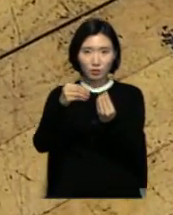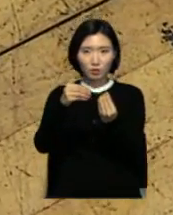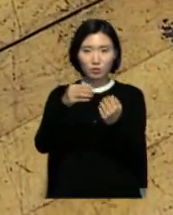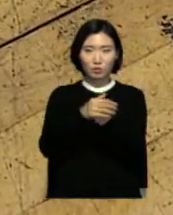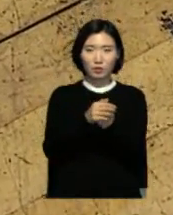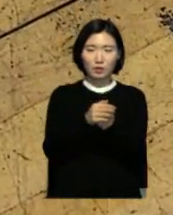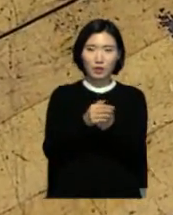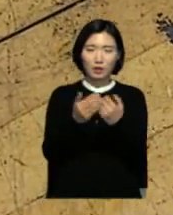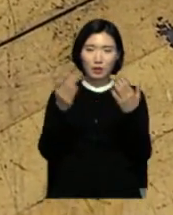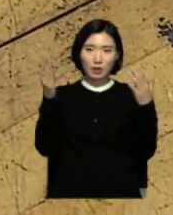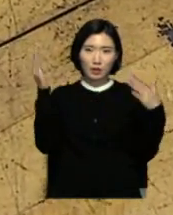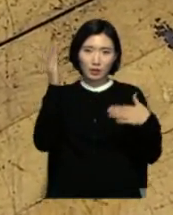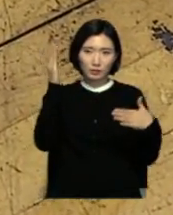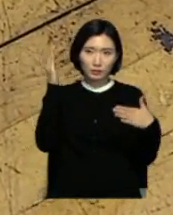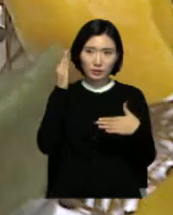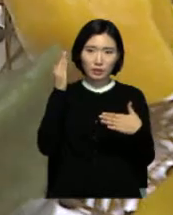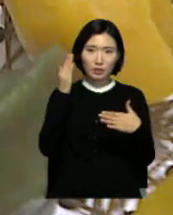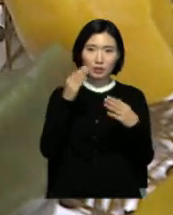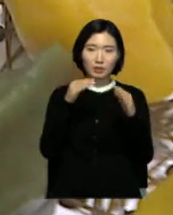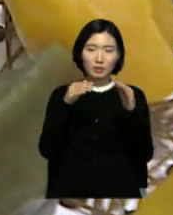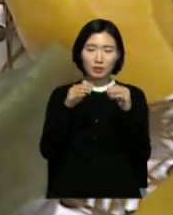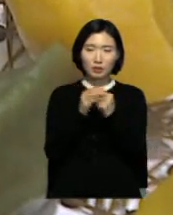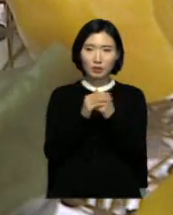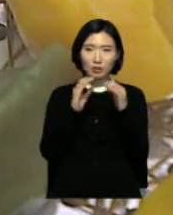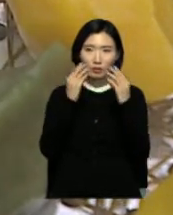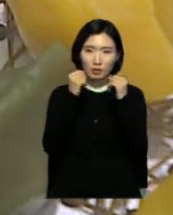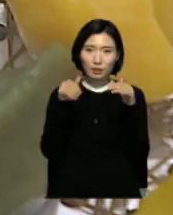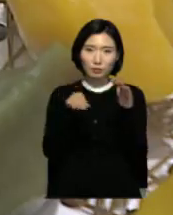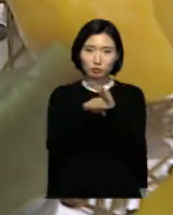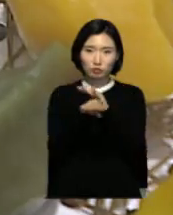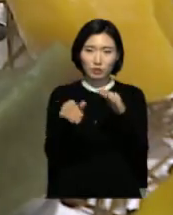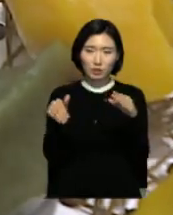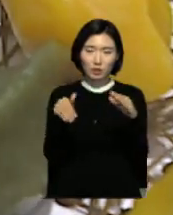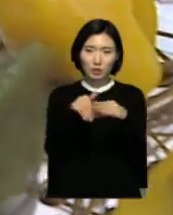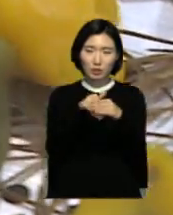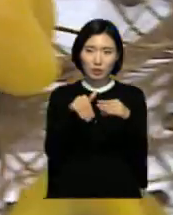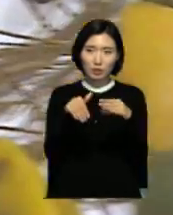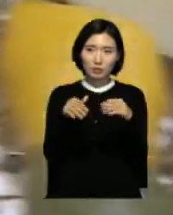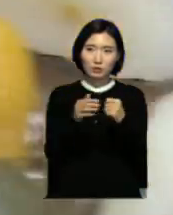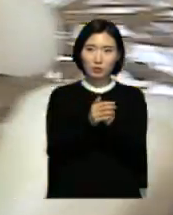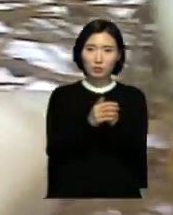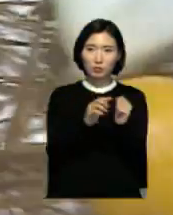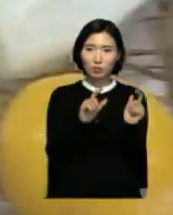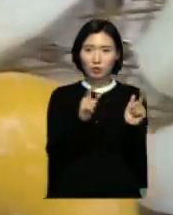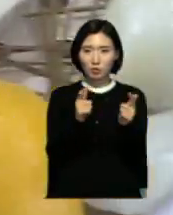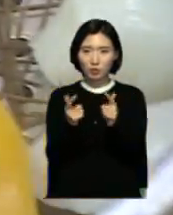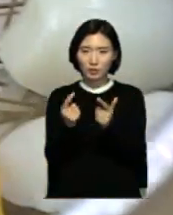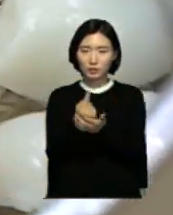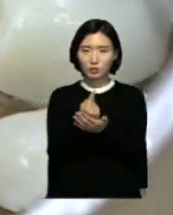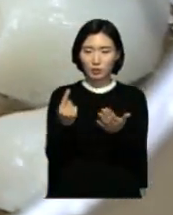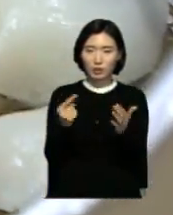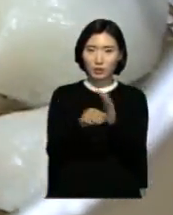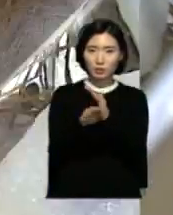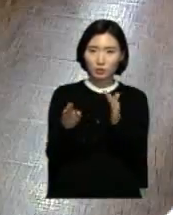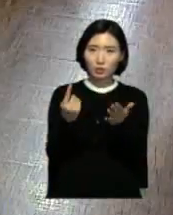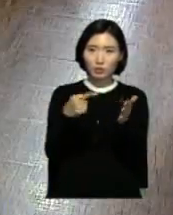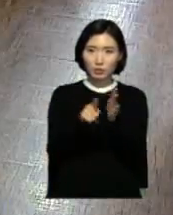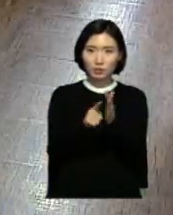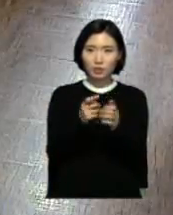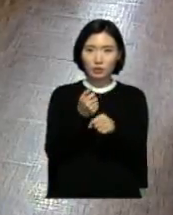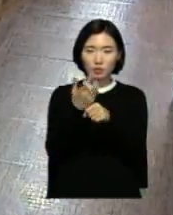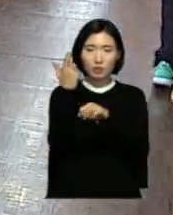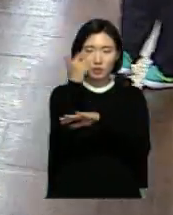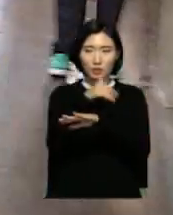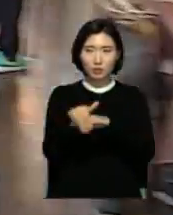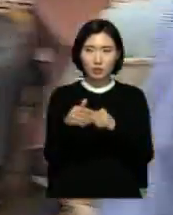새터민 학생들과 어르신들, 다문화 가정 등 소외된 이후 360여 명에게 전달될 예정입니다. 같은 날